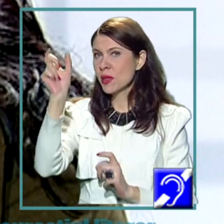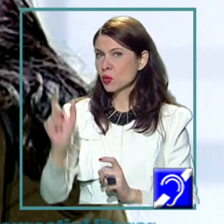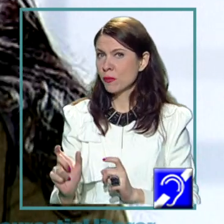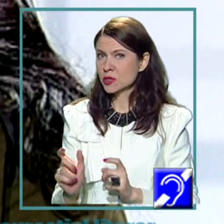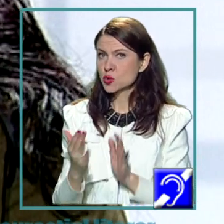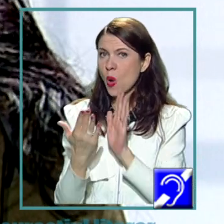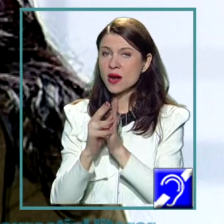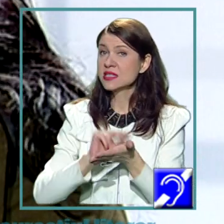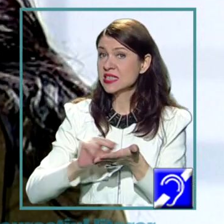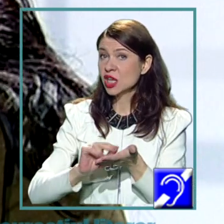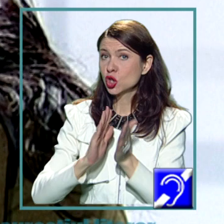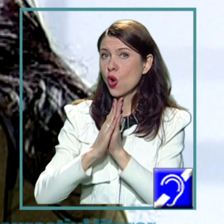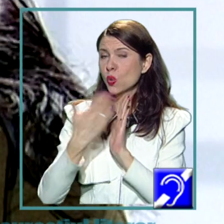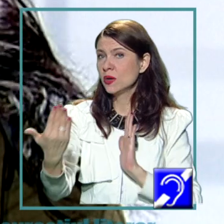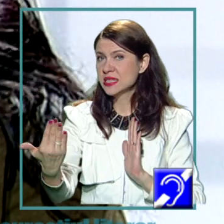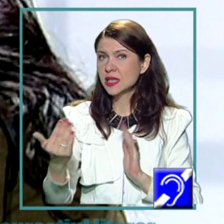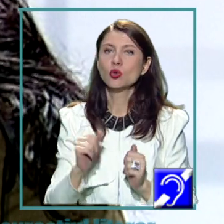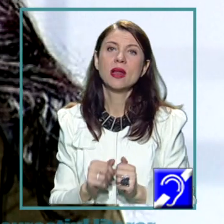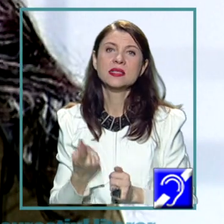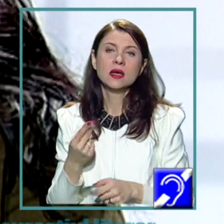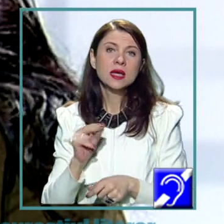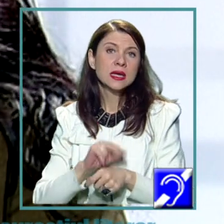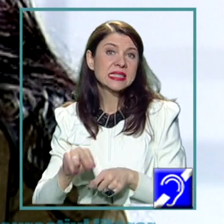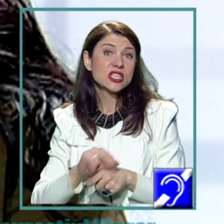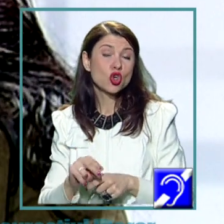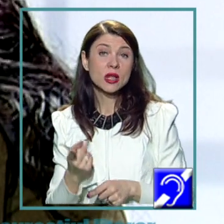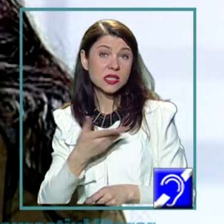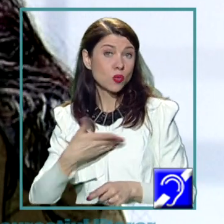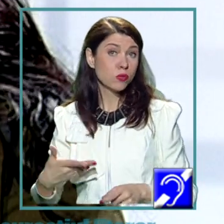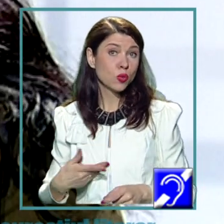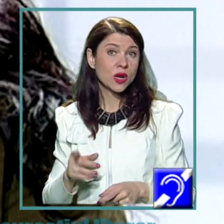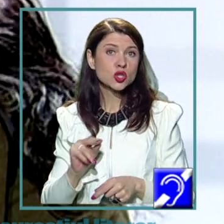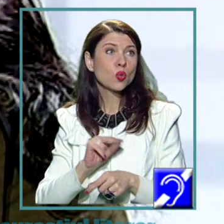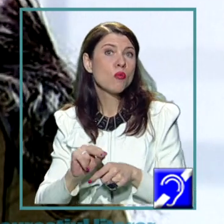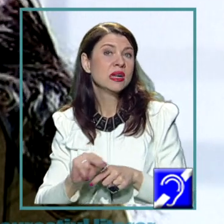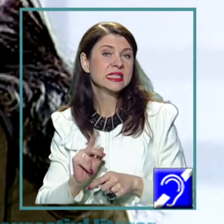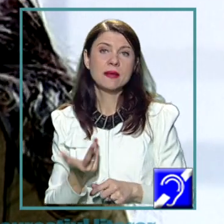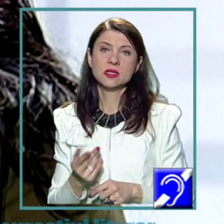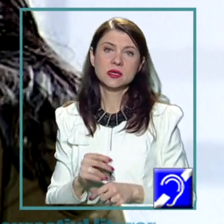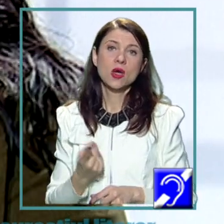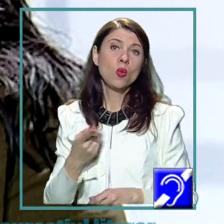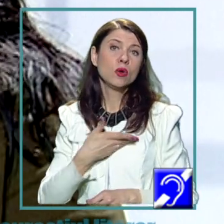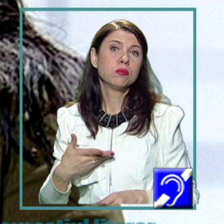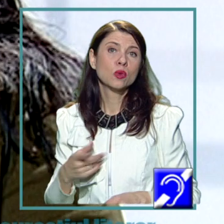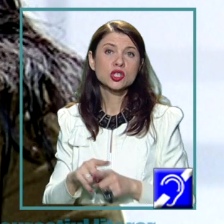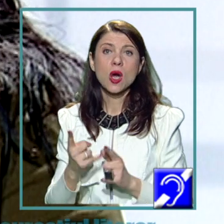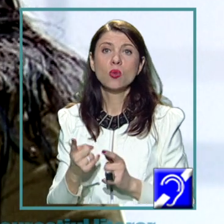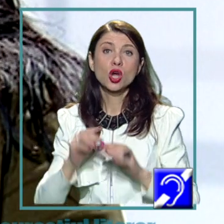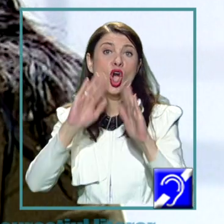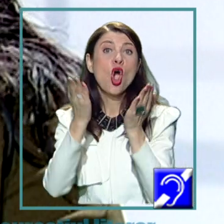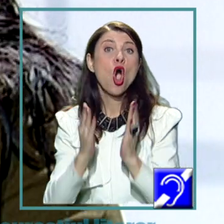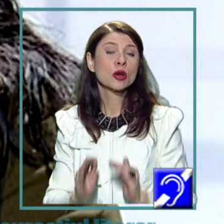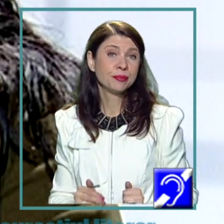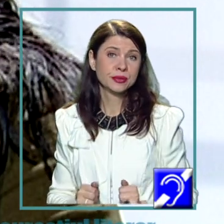al naratorului. E un București senzorial, ca un rezultat al percepției. E un București ca un corp, ca o